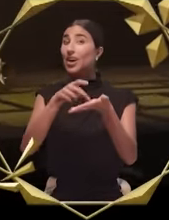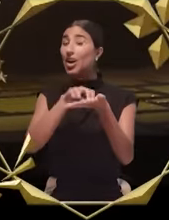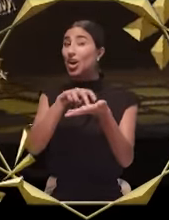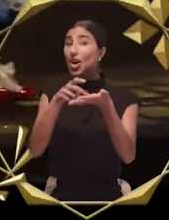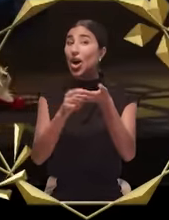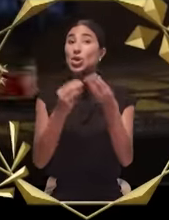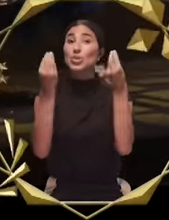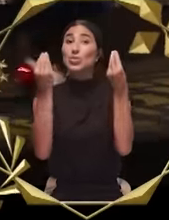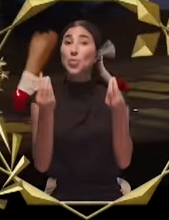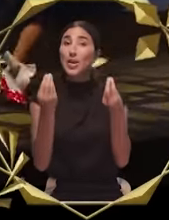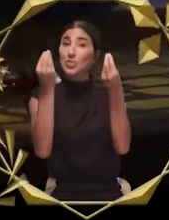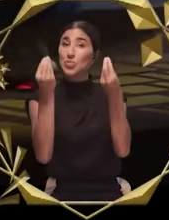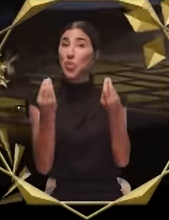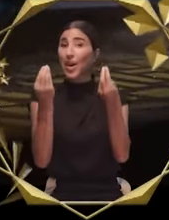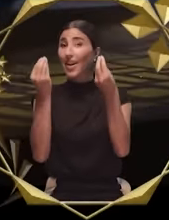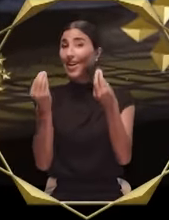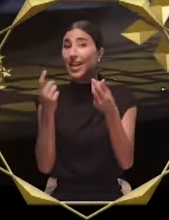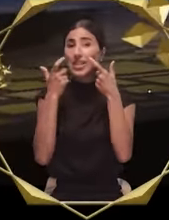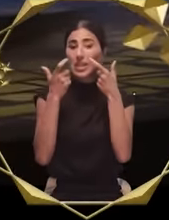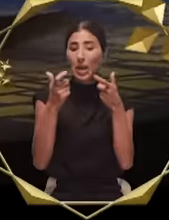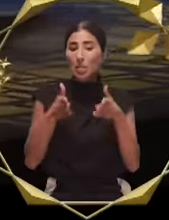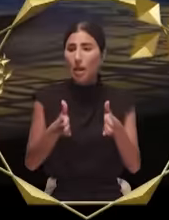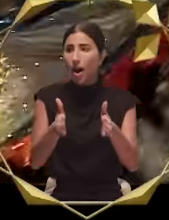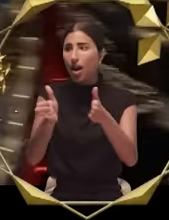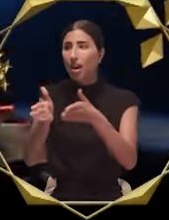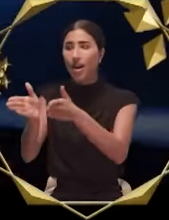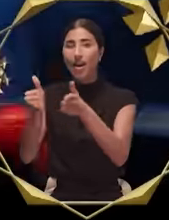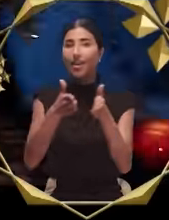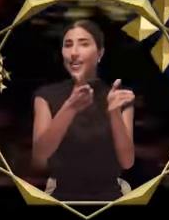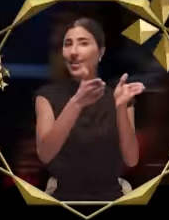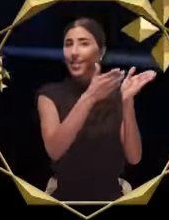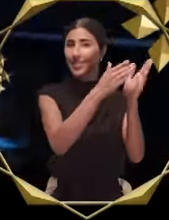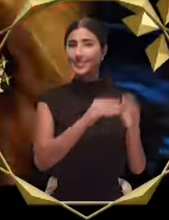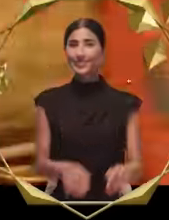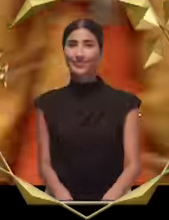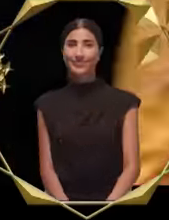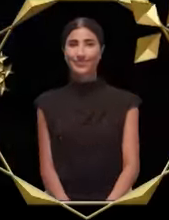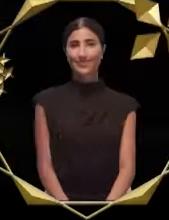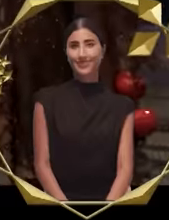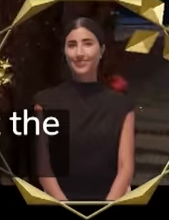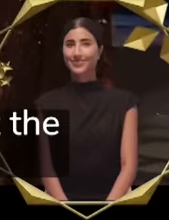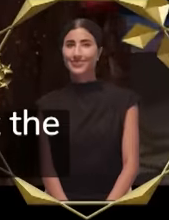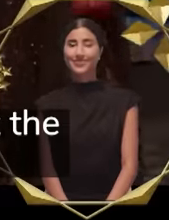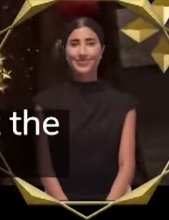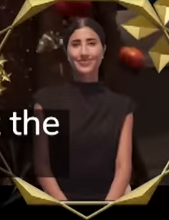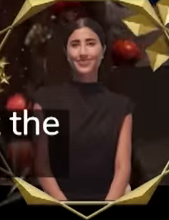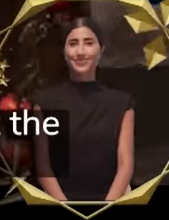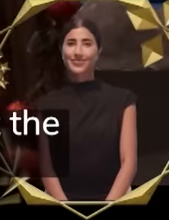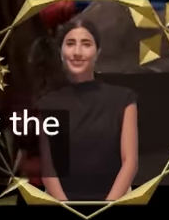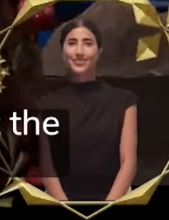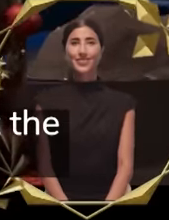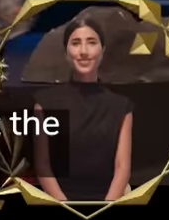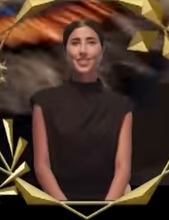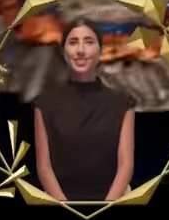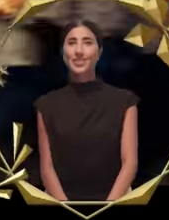على مهلك سيري يا زين ابن القدمين سيري على مهلك يا زين والرحلة مع